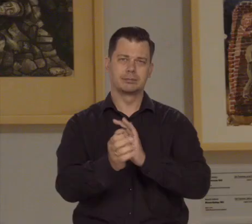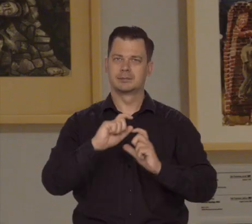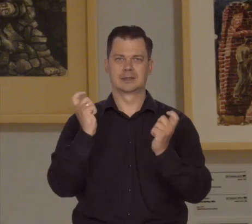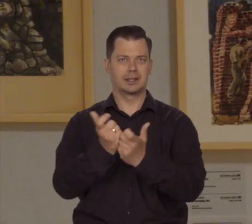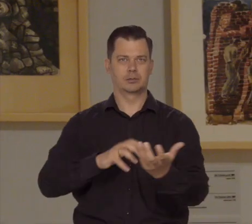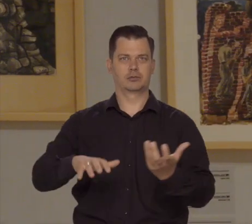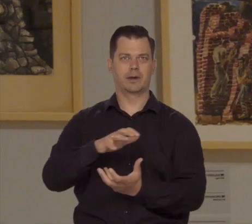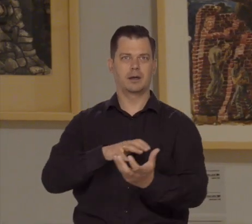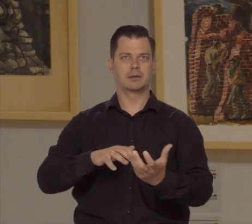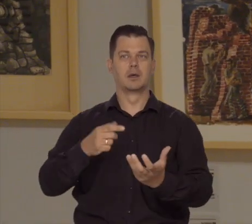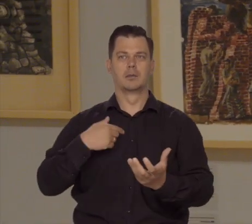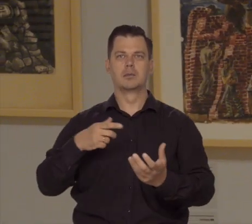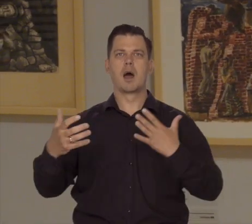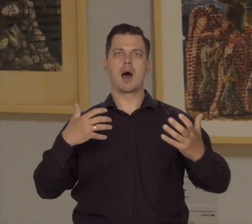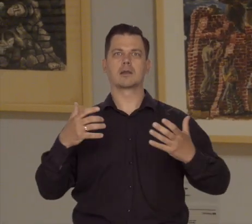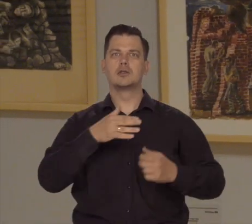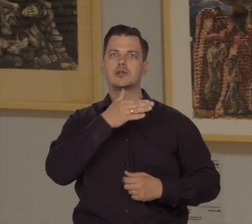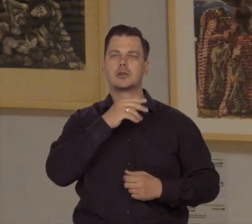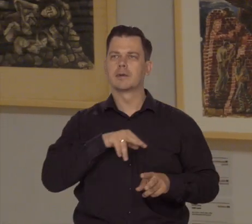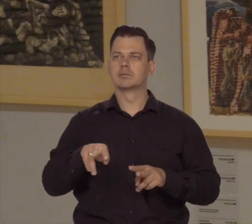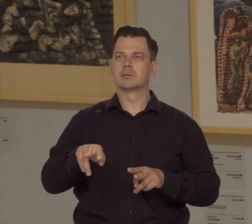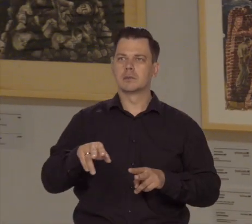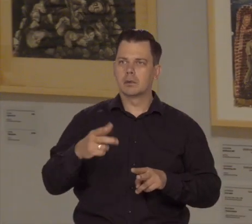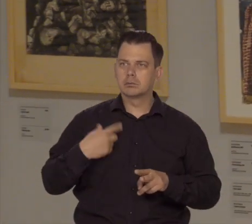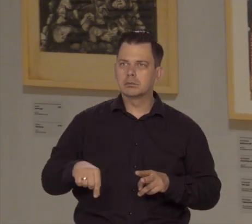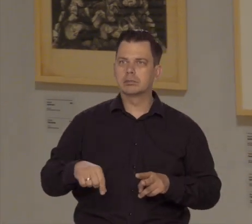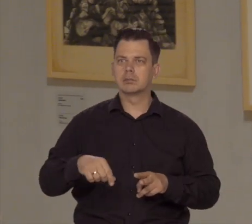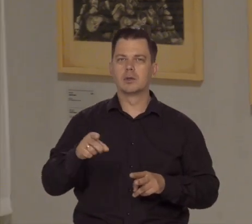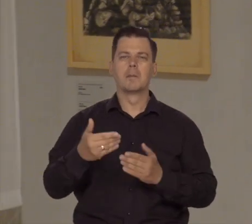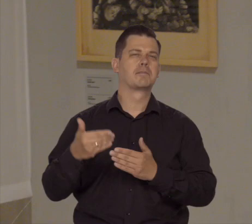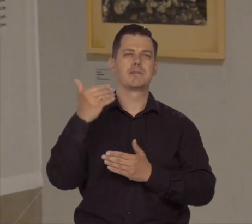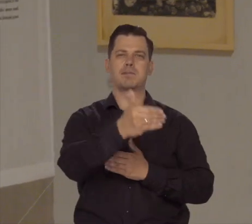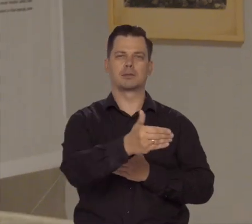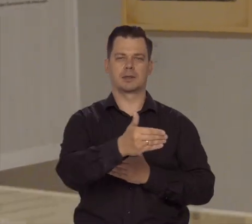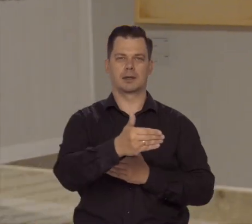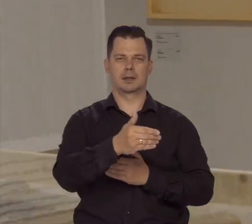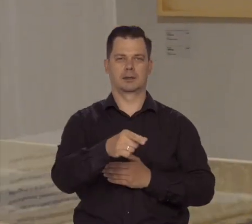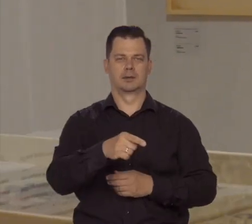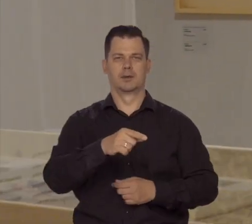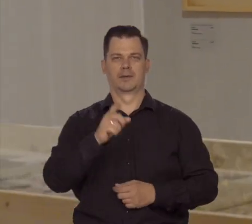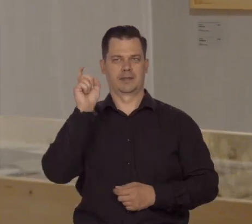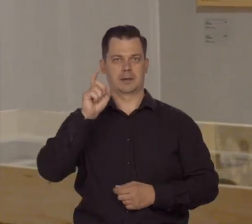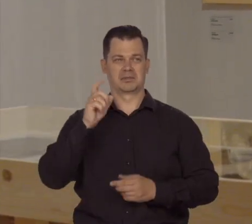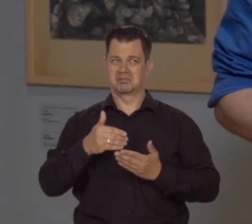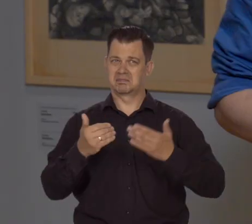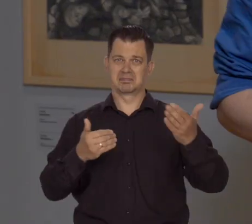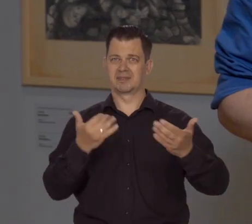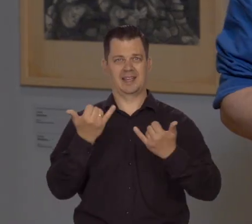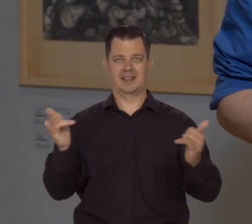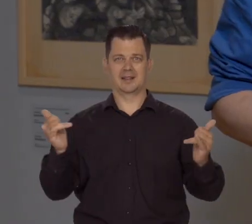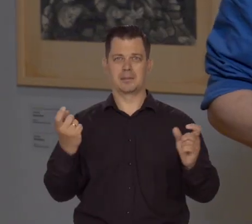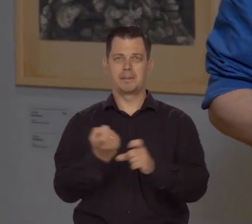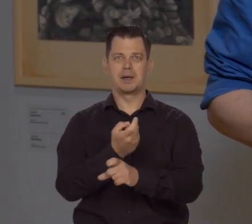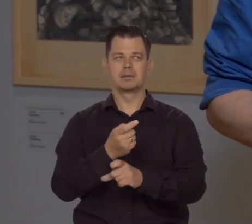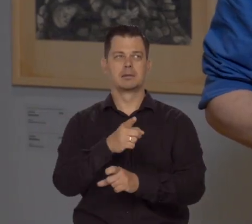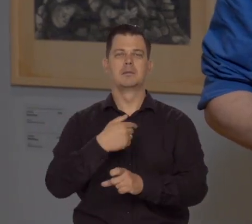świat. Z uwagą śledzili je artyści żydowscy, którzy podczas wojny znajdowali się poza terenami okupowanymi przez Niemców. Większość z